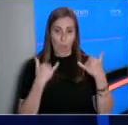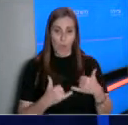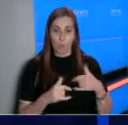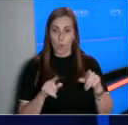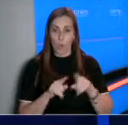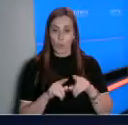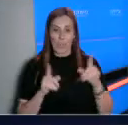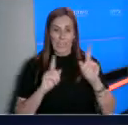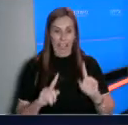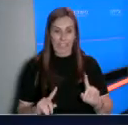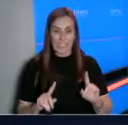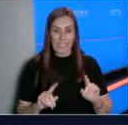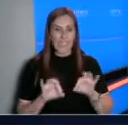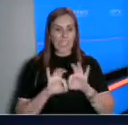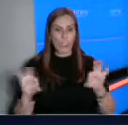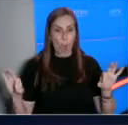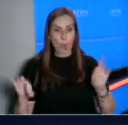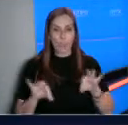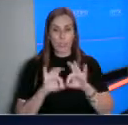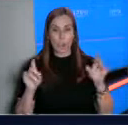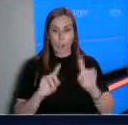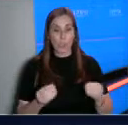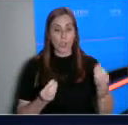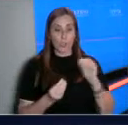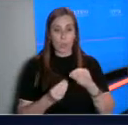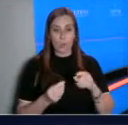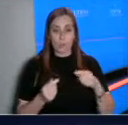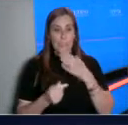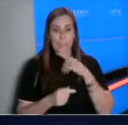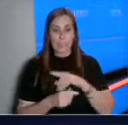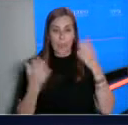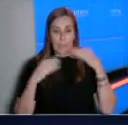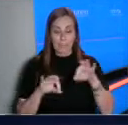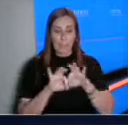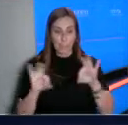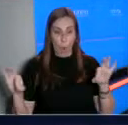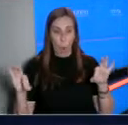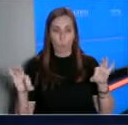אותו צינור גז, יש צינור גז נוסף שמקשר בין ישראל לבין מצרים.